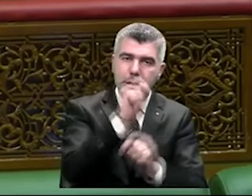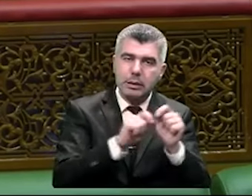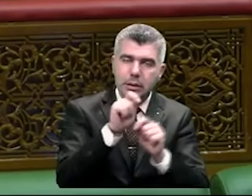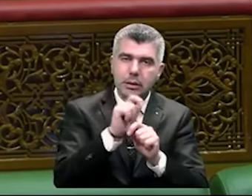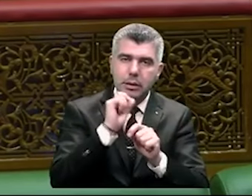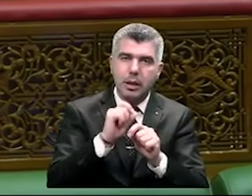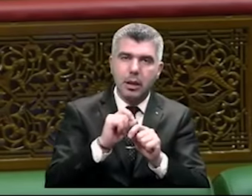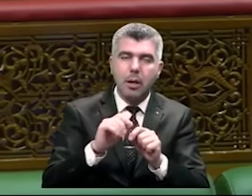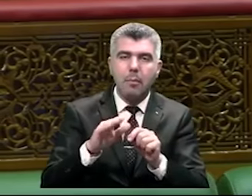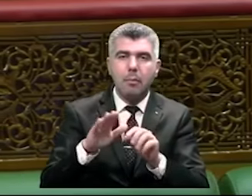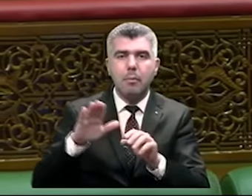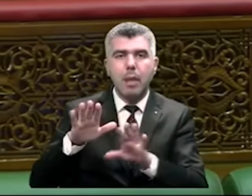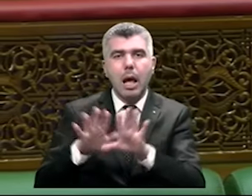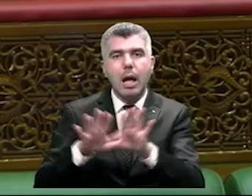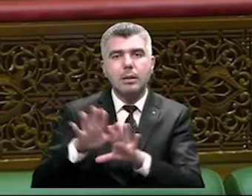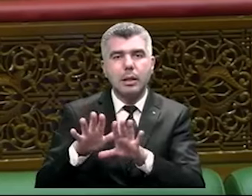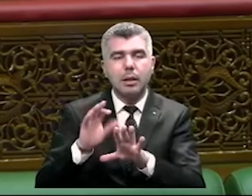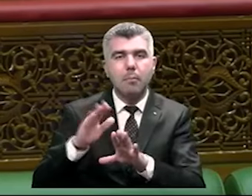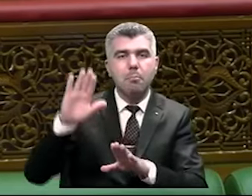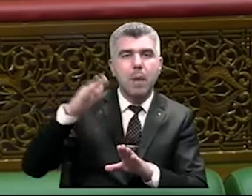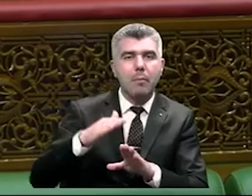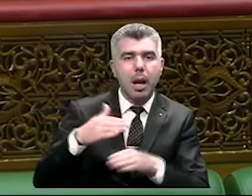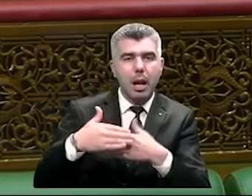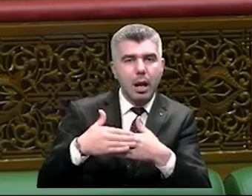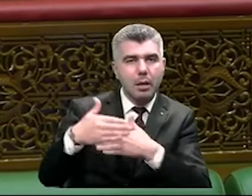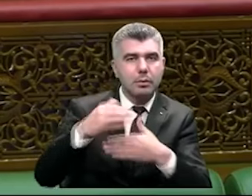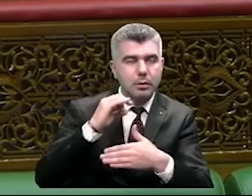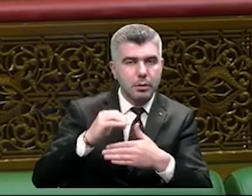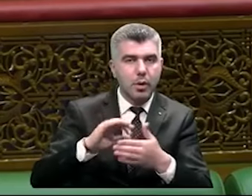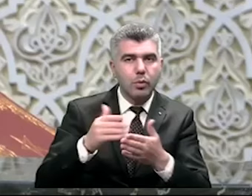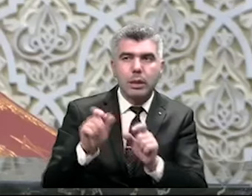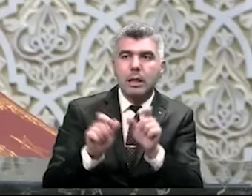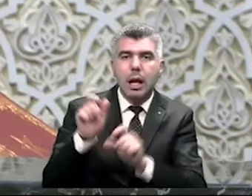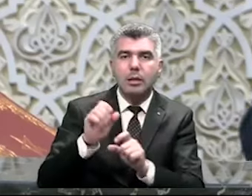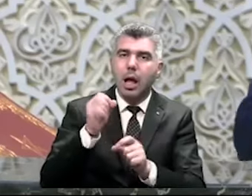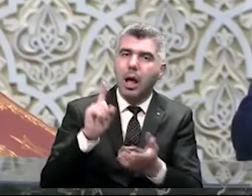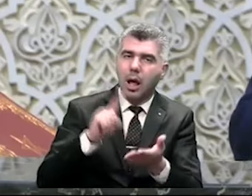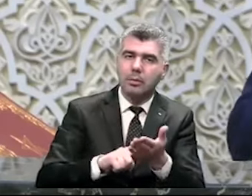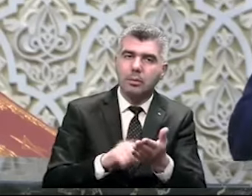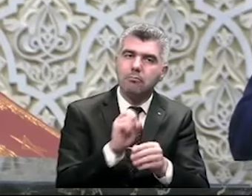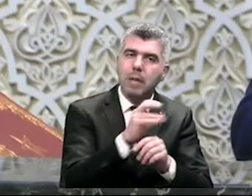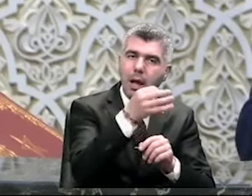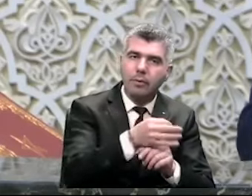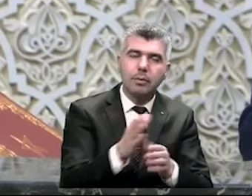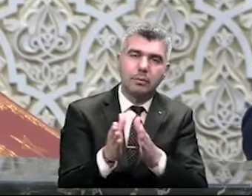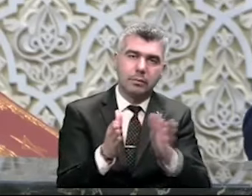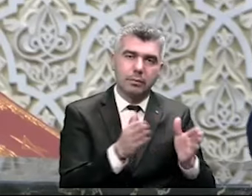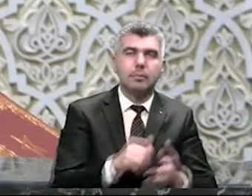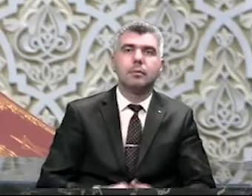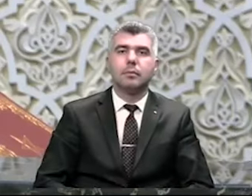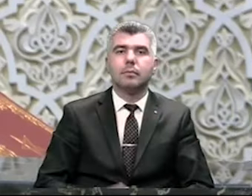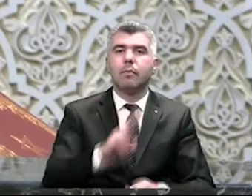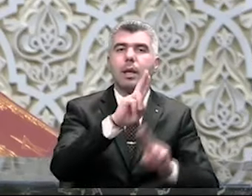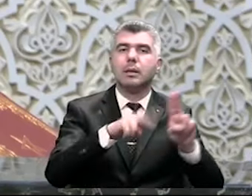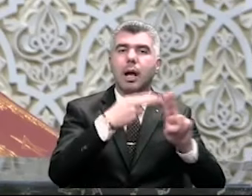تنغير وبني ملال يستجيب لتطلعات سكان هته المناطق وشكرا شكرا سيد المستشار المحترم جب